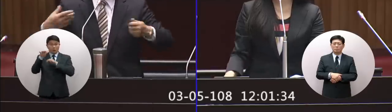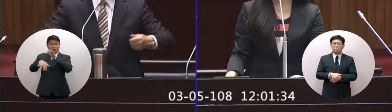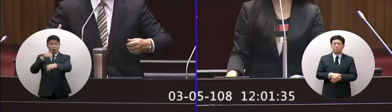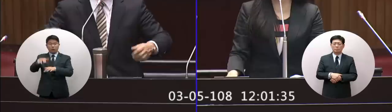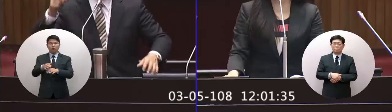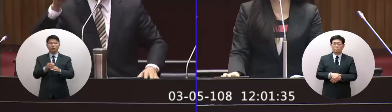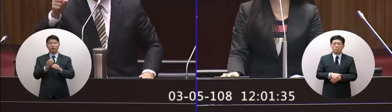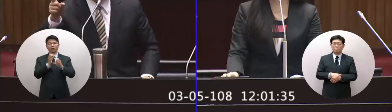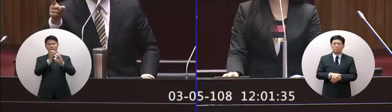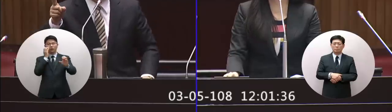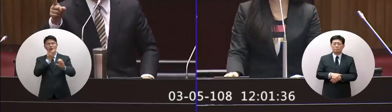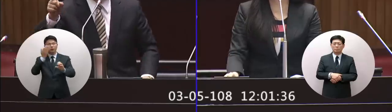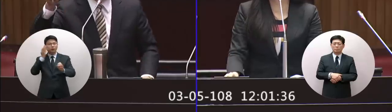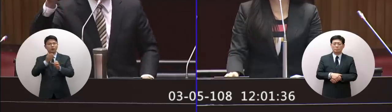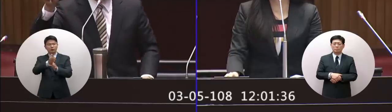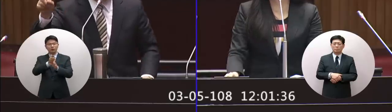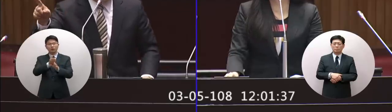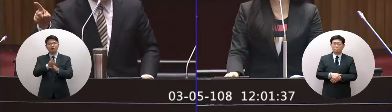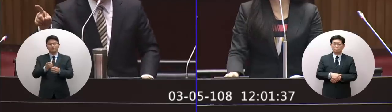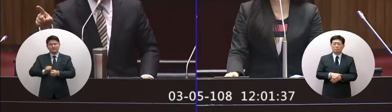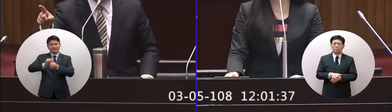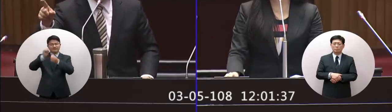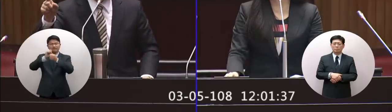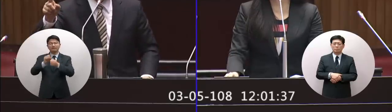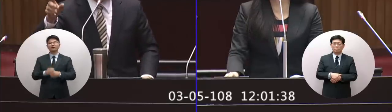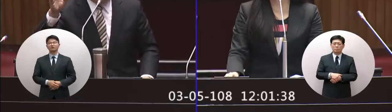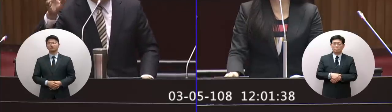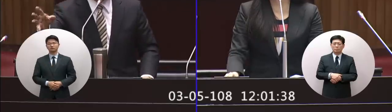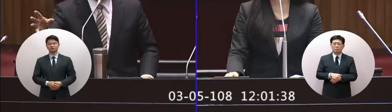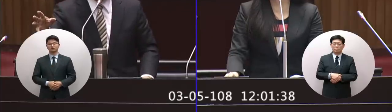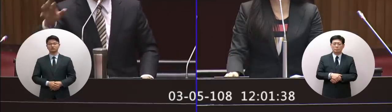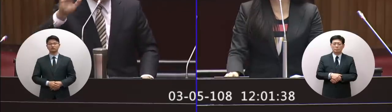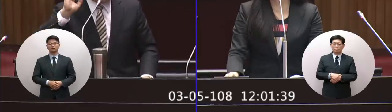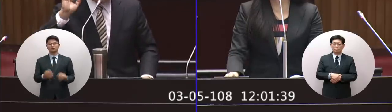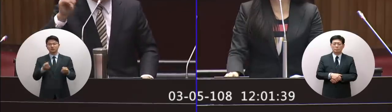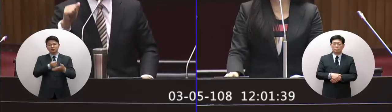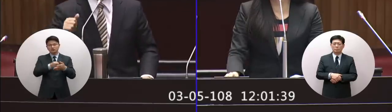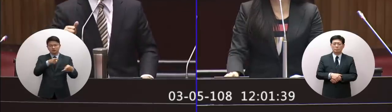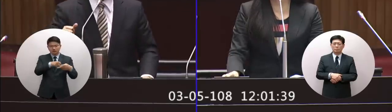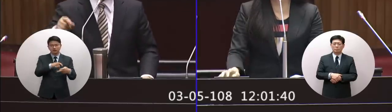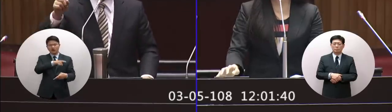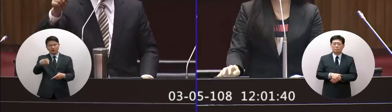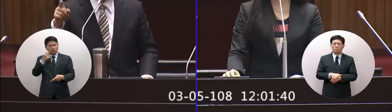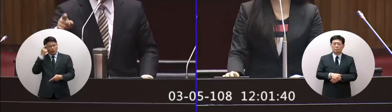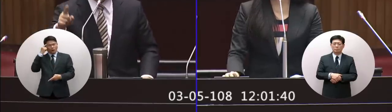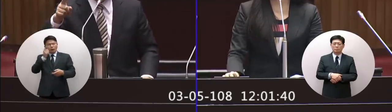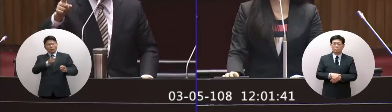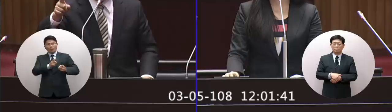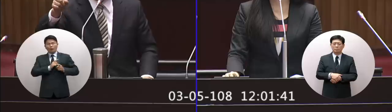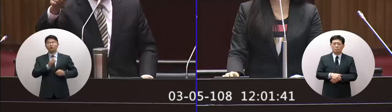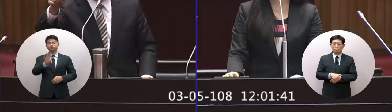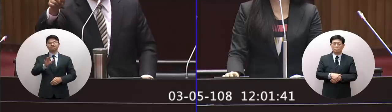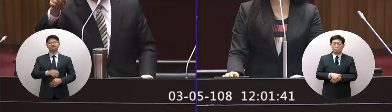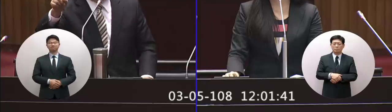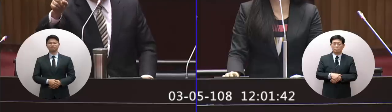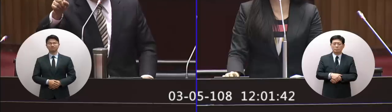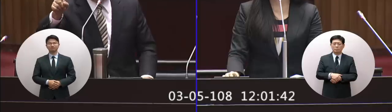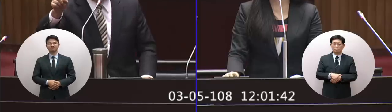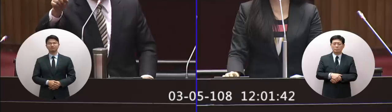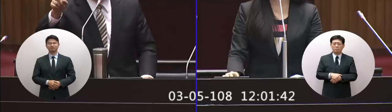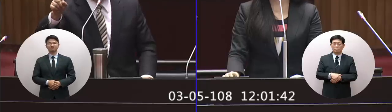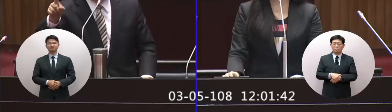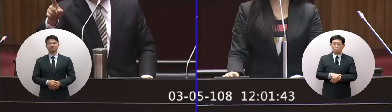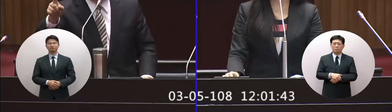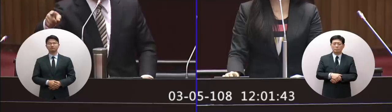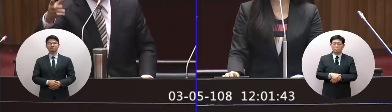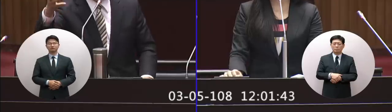拼命加拼命加，那公务员老实说包括志工都很甘心的，连那个公